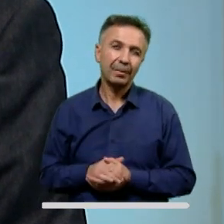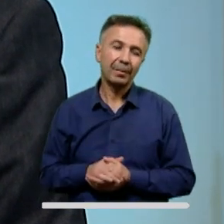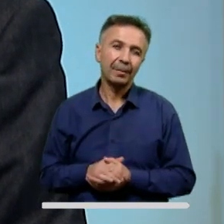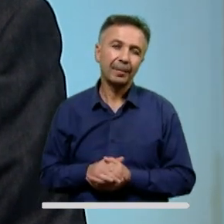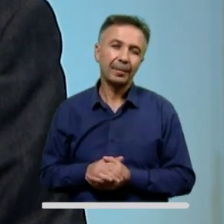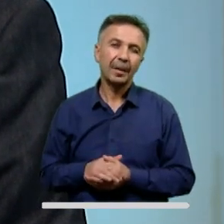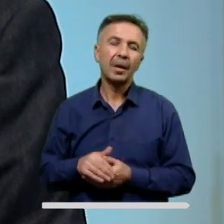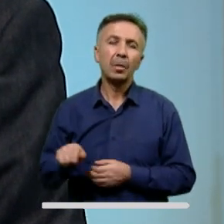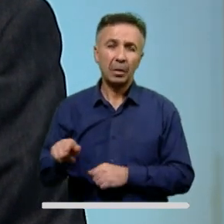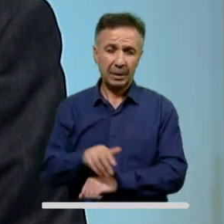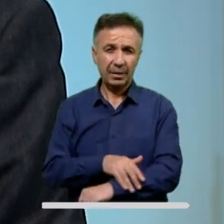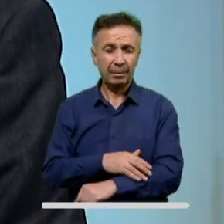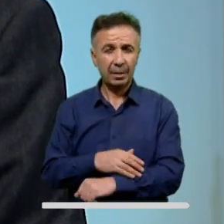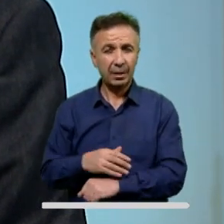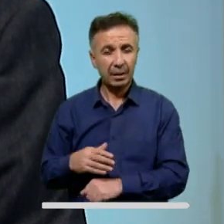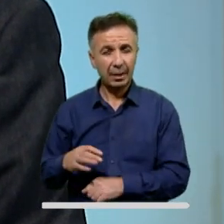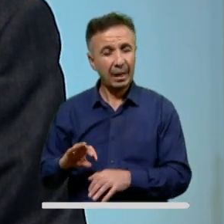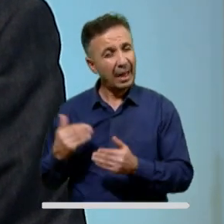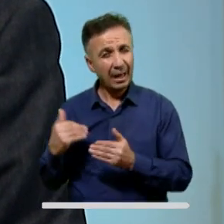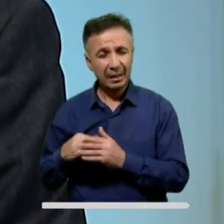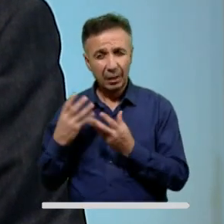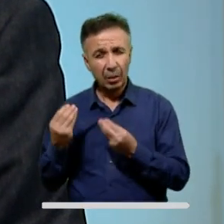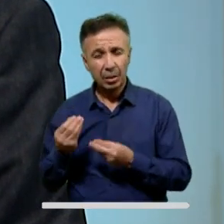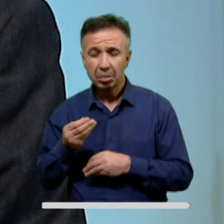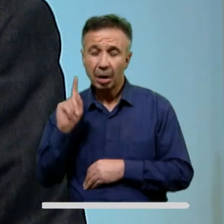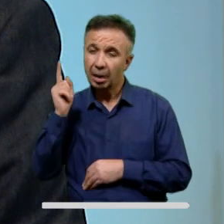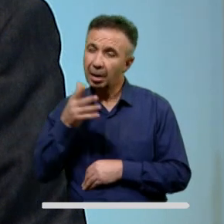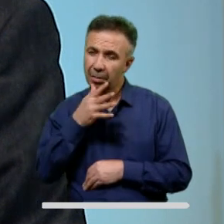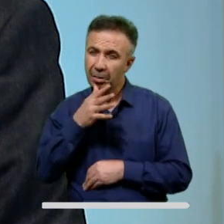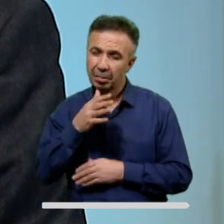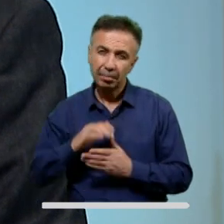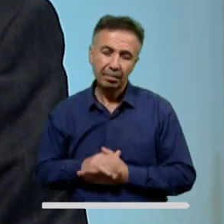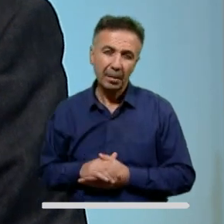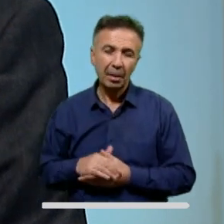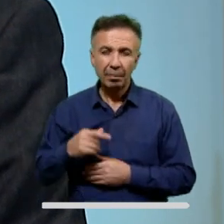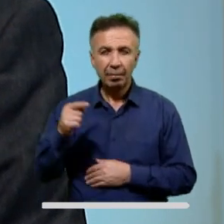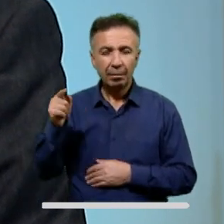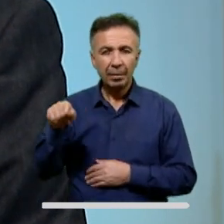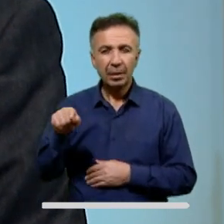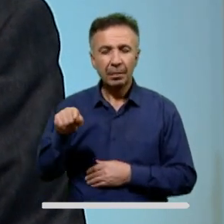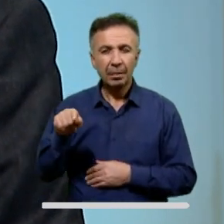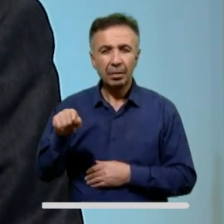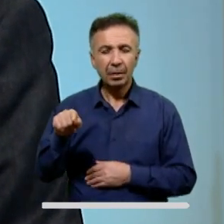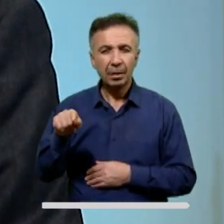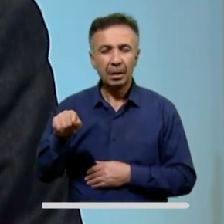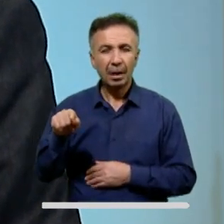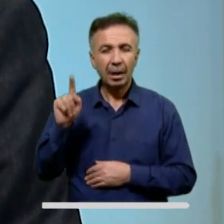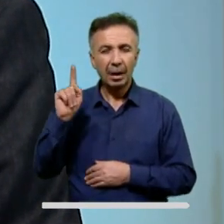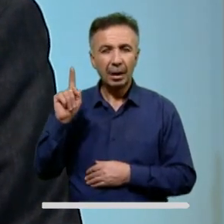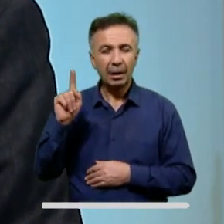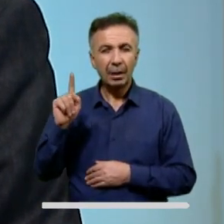Bunun sevabının ne kadar olacağını biz takdir edemeyiz. Cenab-ı Hak belki de bununla size 10 tane hac sevabı